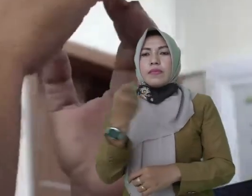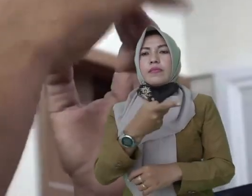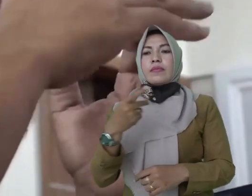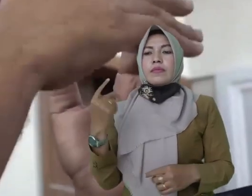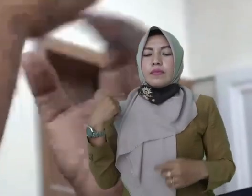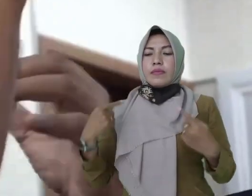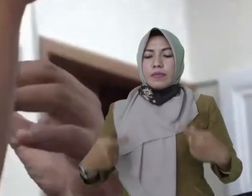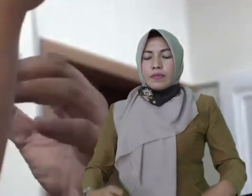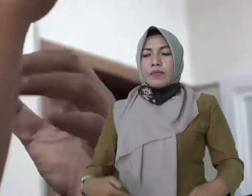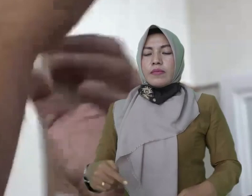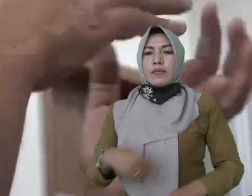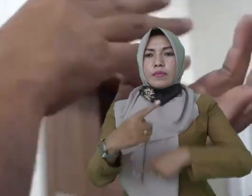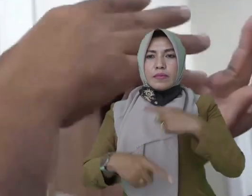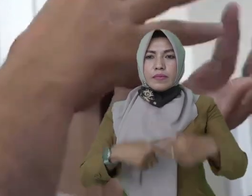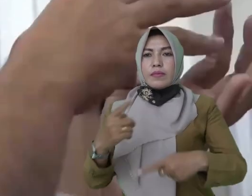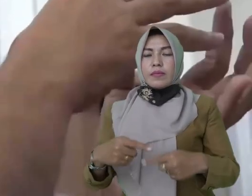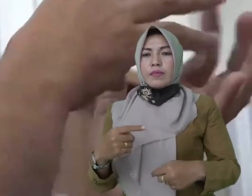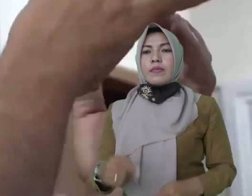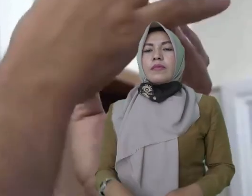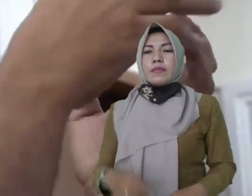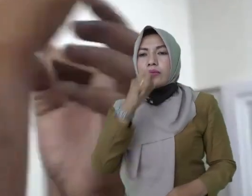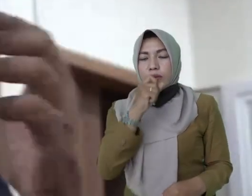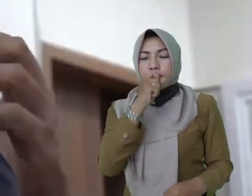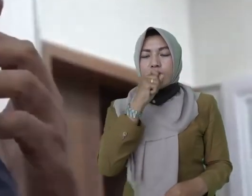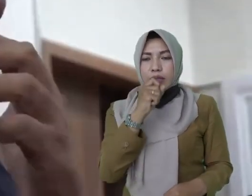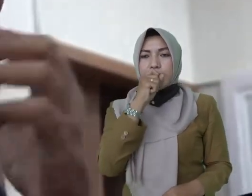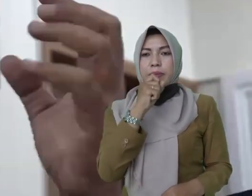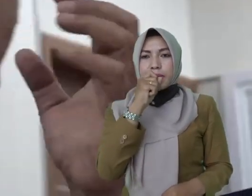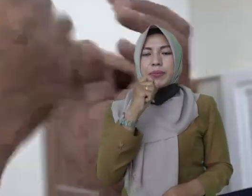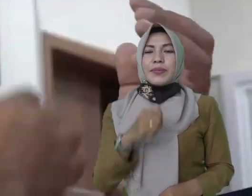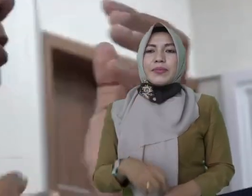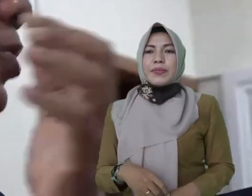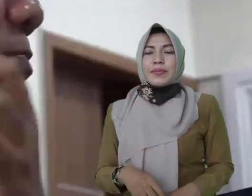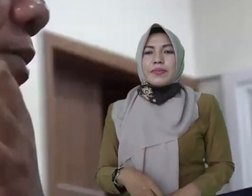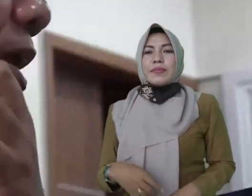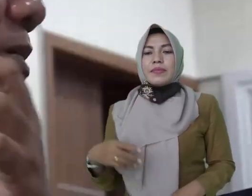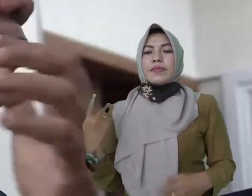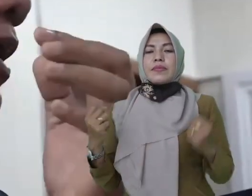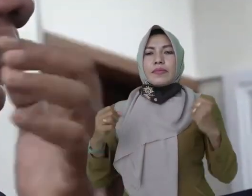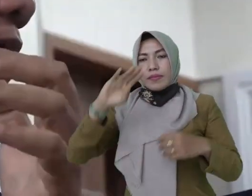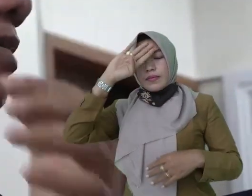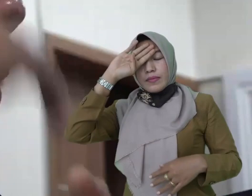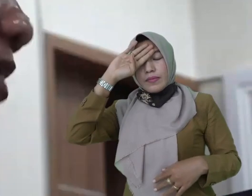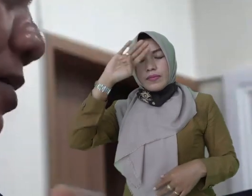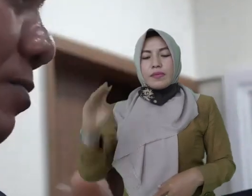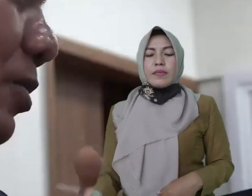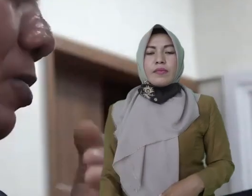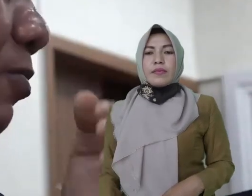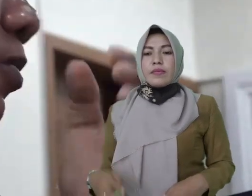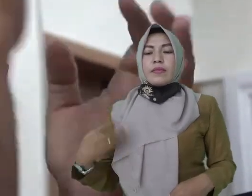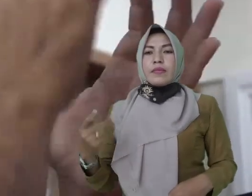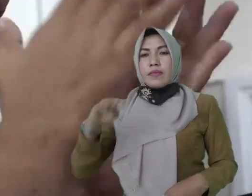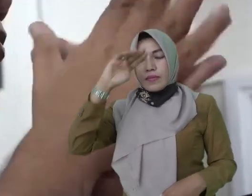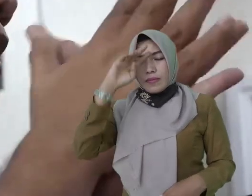kita takutkan adalah menular. Apalagi gejala selain demam, sakit kepala, batuk, batuknya hebat sekali, sakit dada, sakit sampai